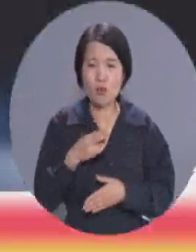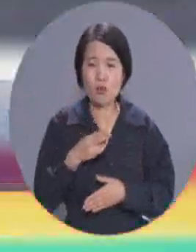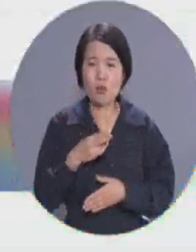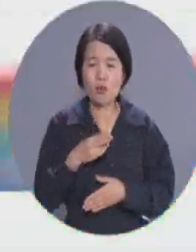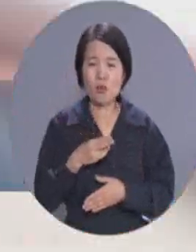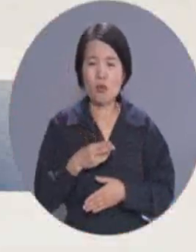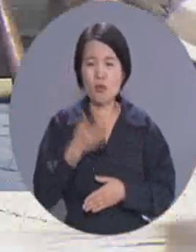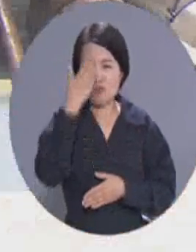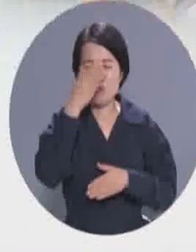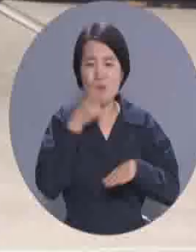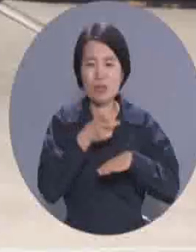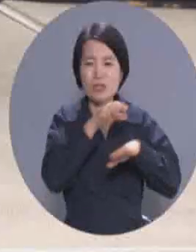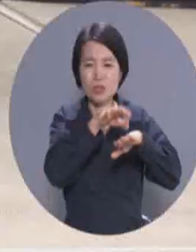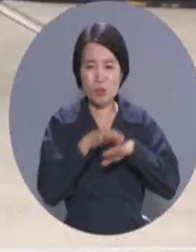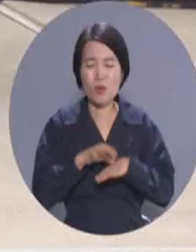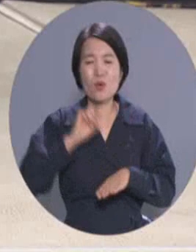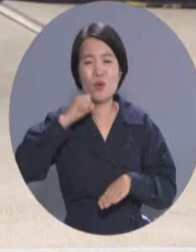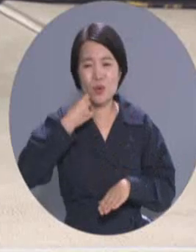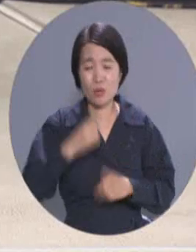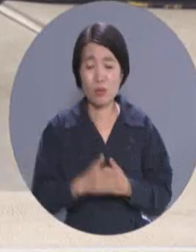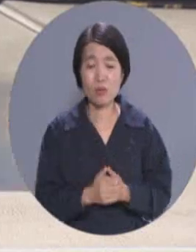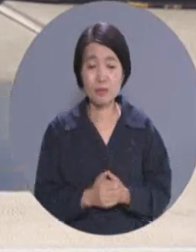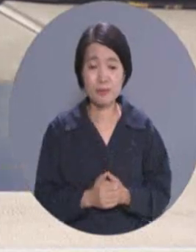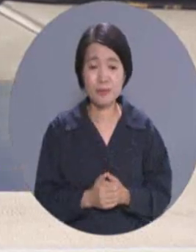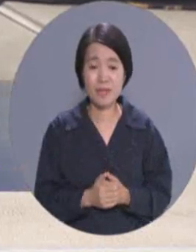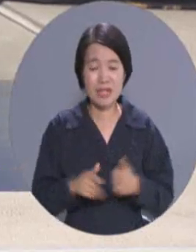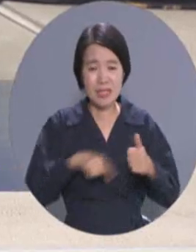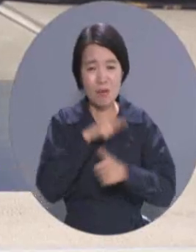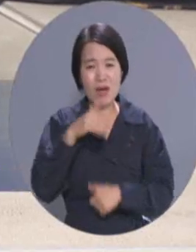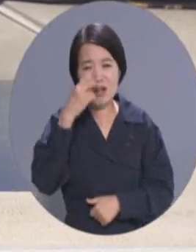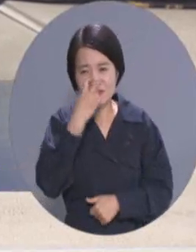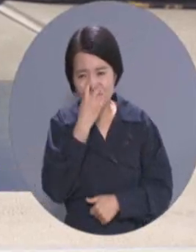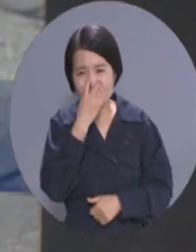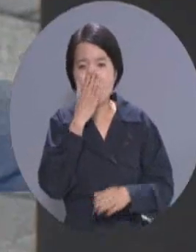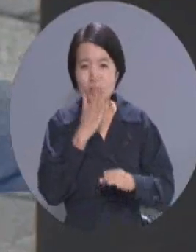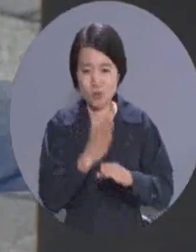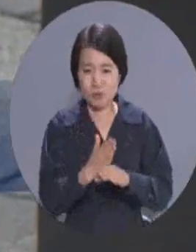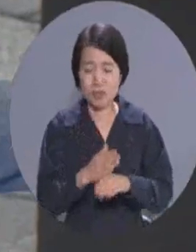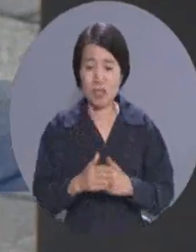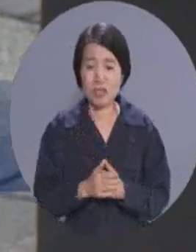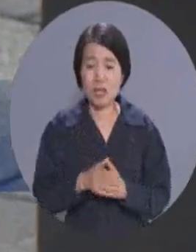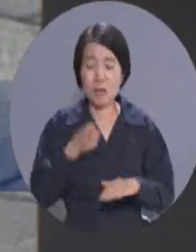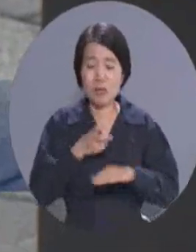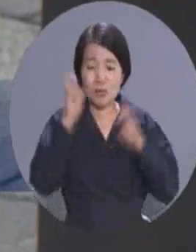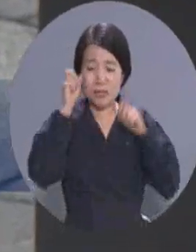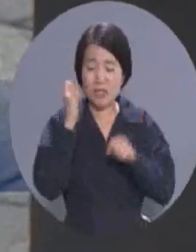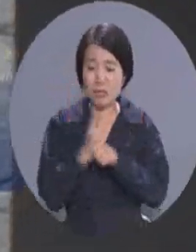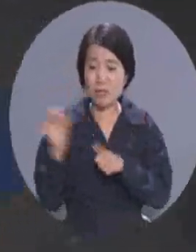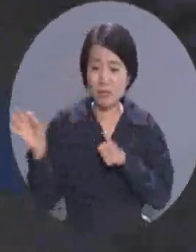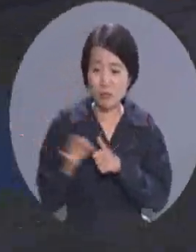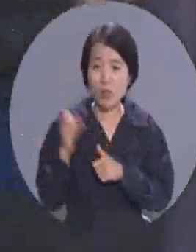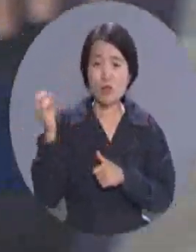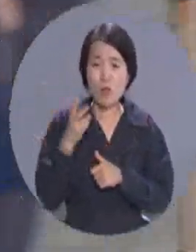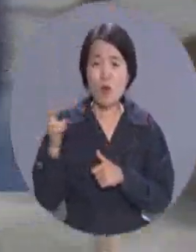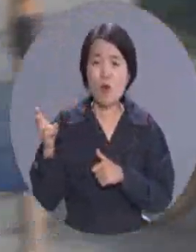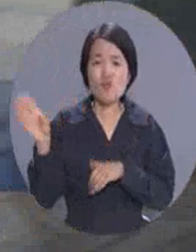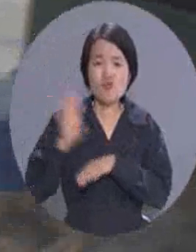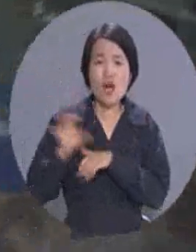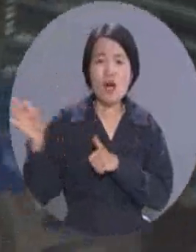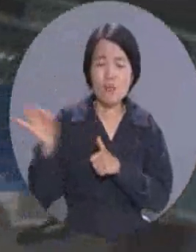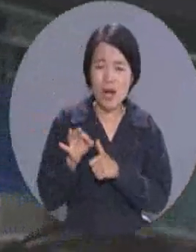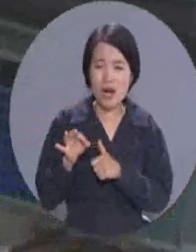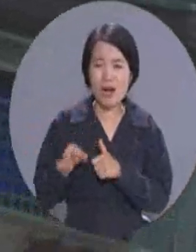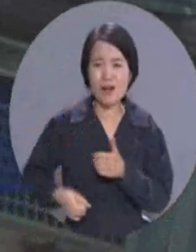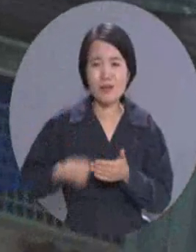참 어렵습니다, 사실. 관망을 좀 하고 있는 추세입니다. 일단 재정 지원 부분을 하다 보니까 좀 그렇게 쉽게